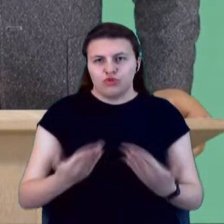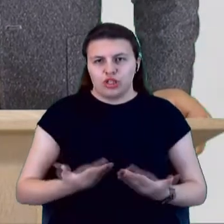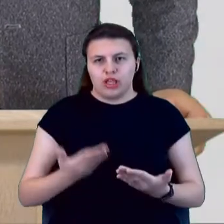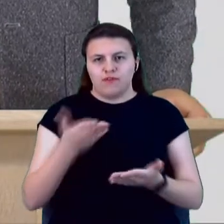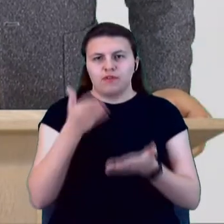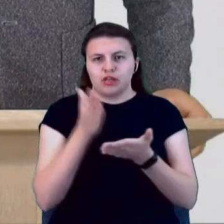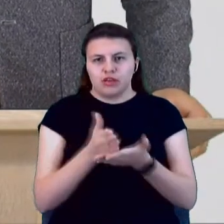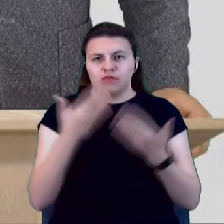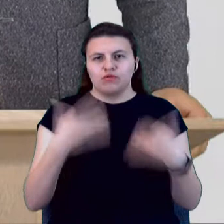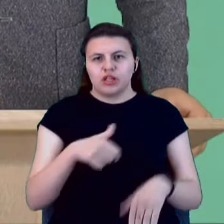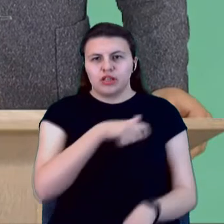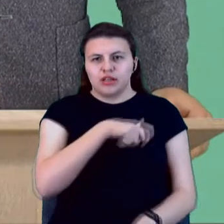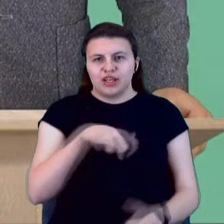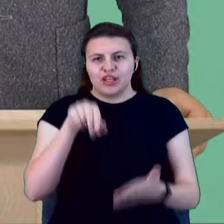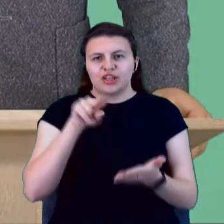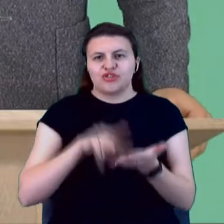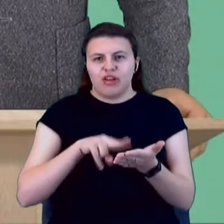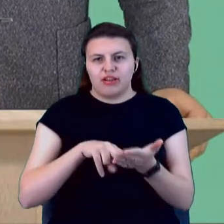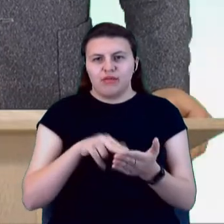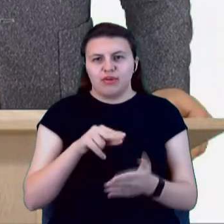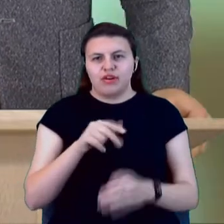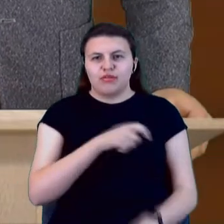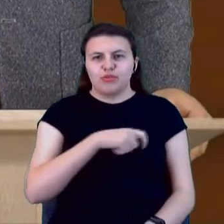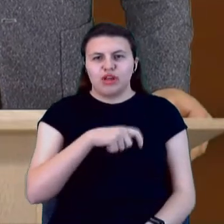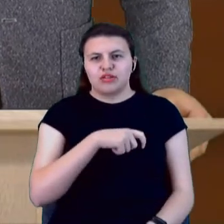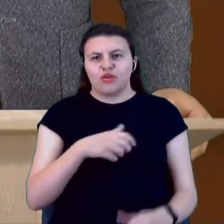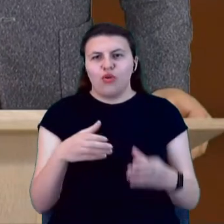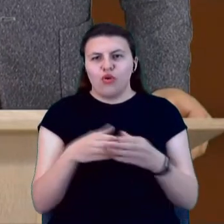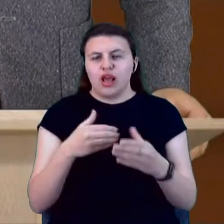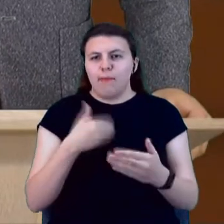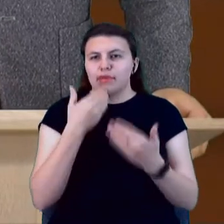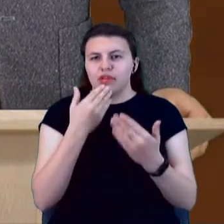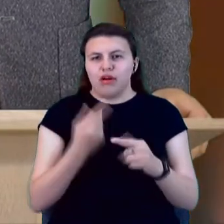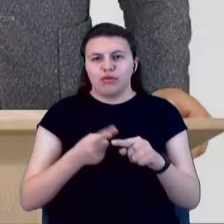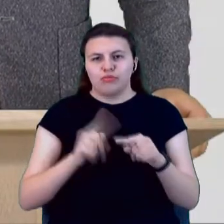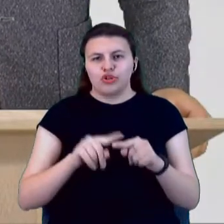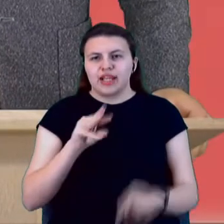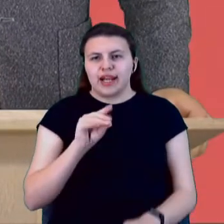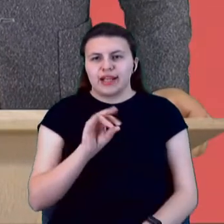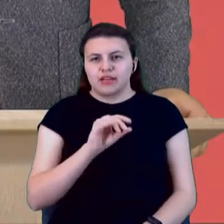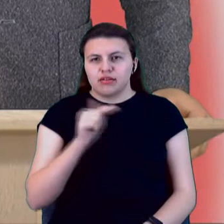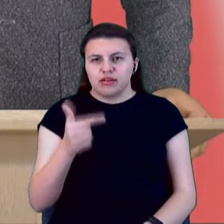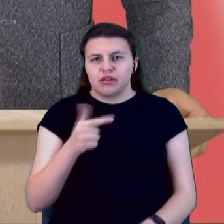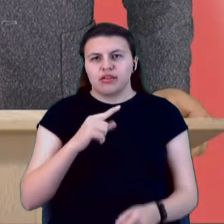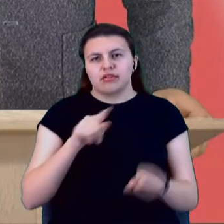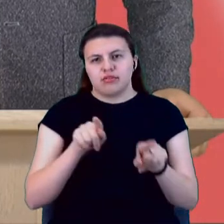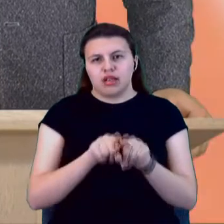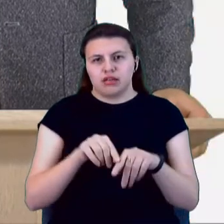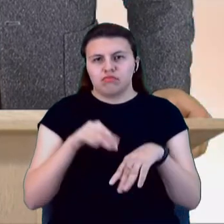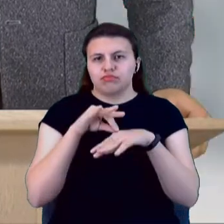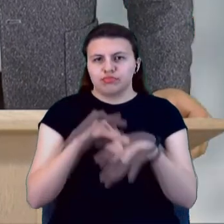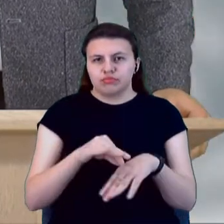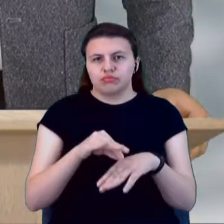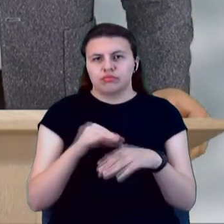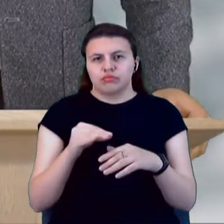і членом депутатського корпусу. Я чому питаю? Бо тренінг – це зазвичай якийсь такий захід, знаєте, на якому годують,